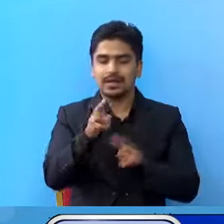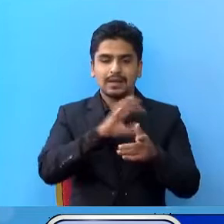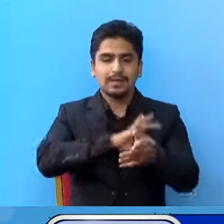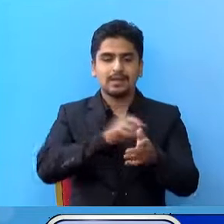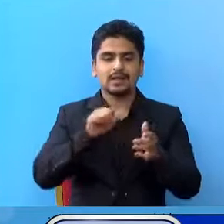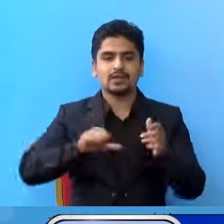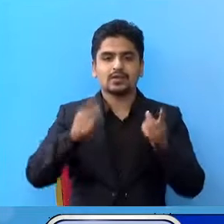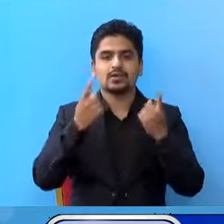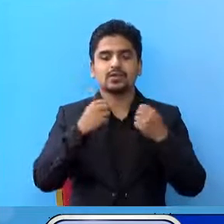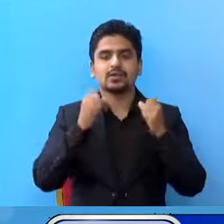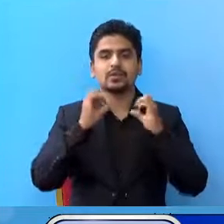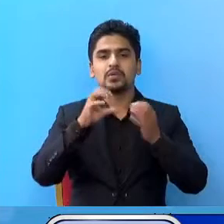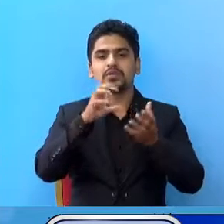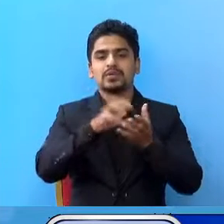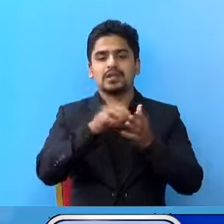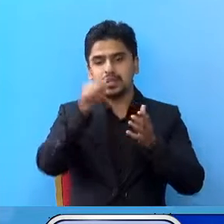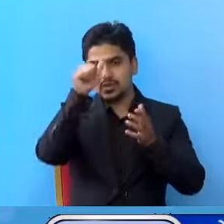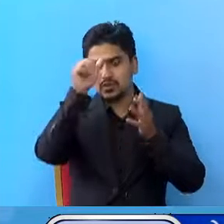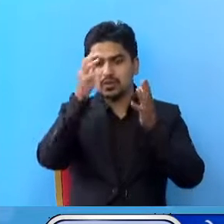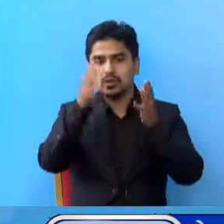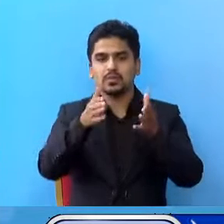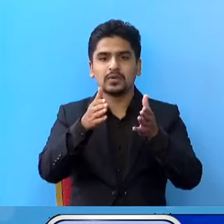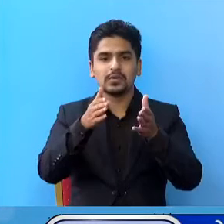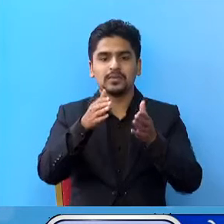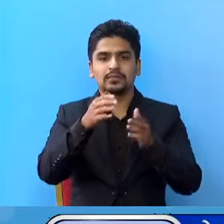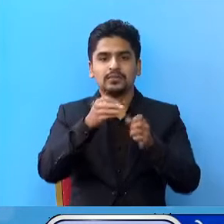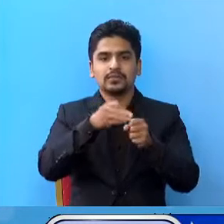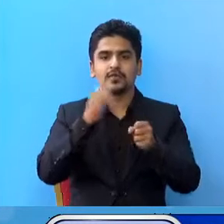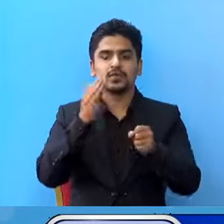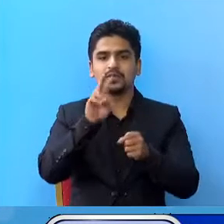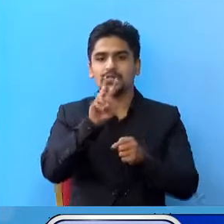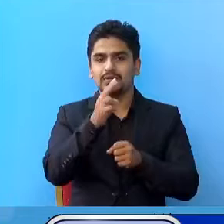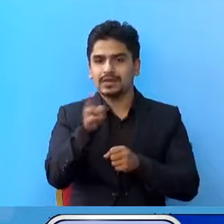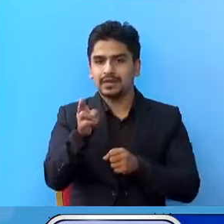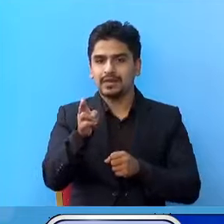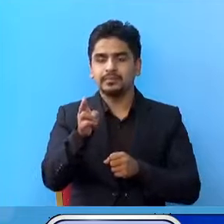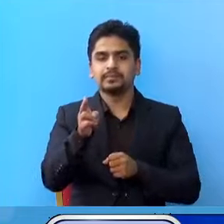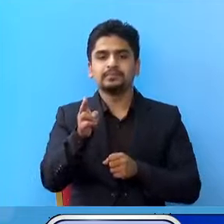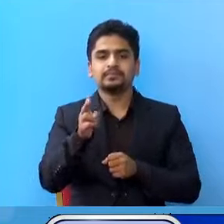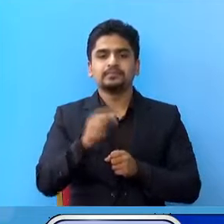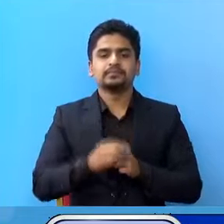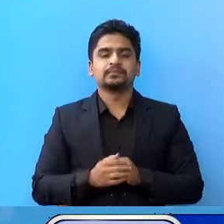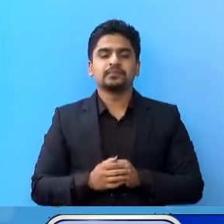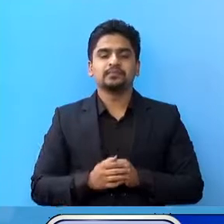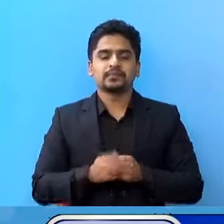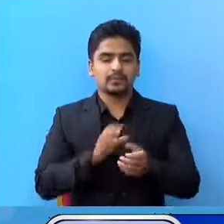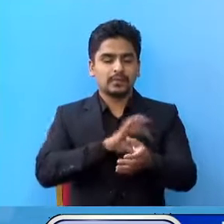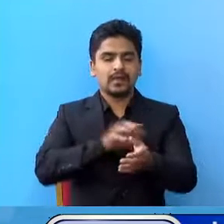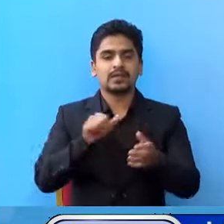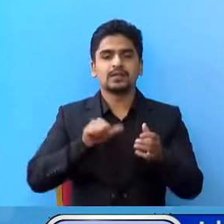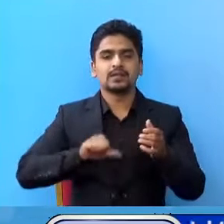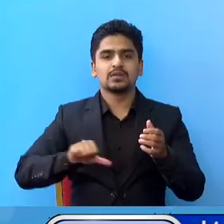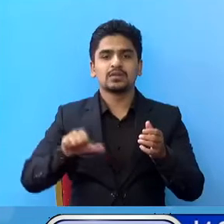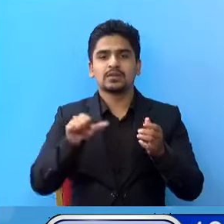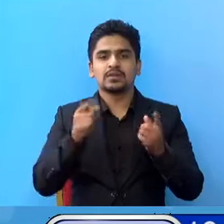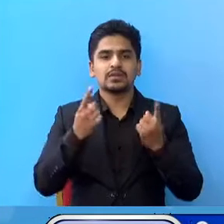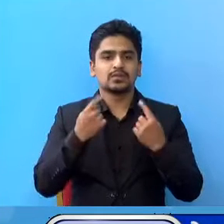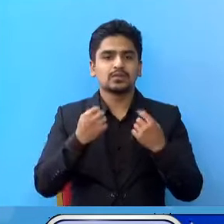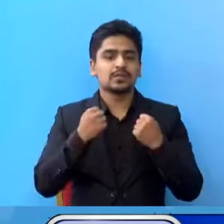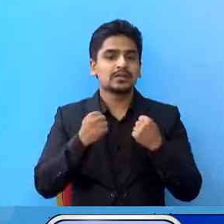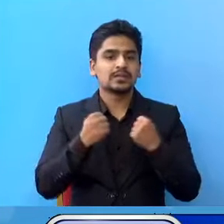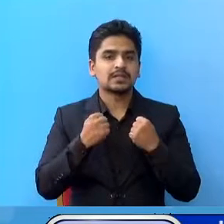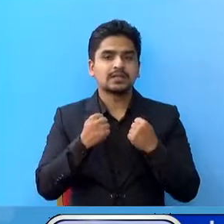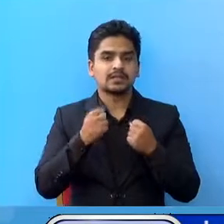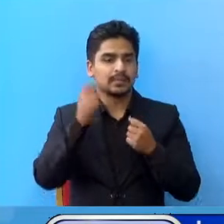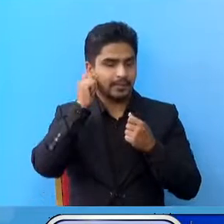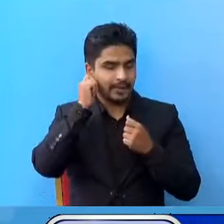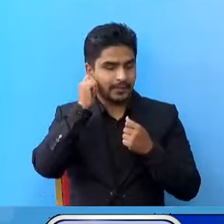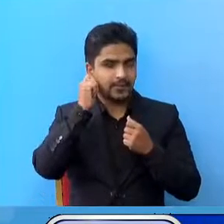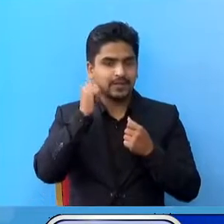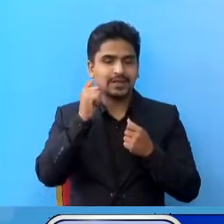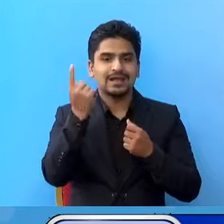स